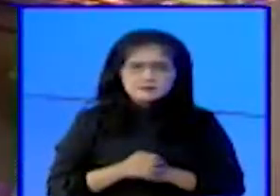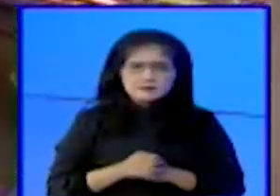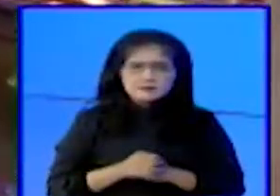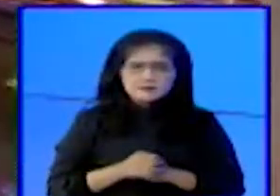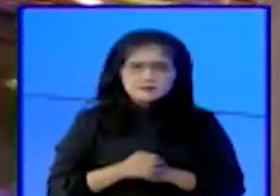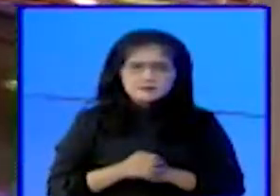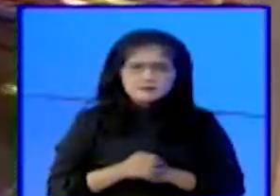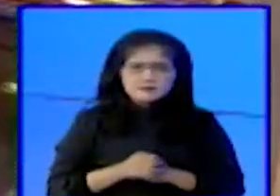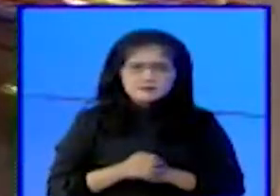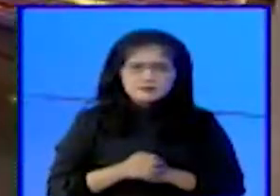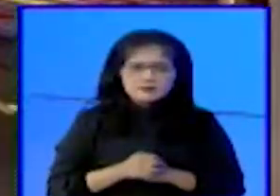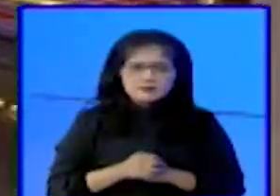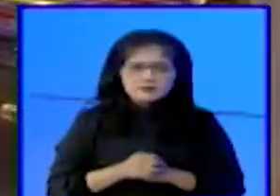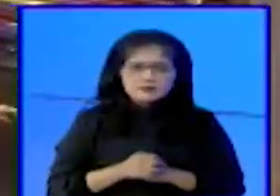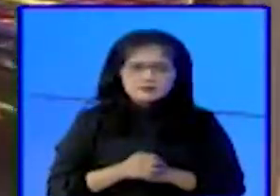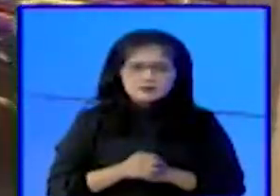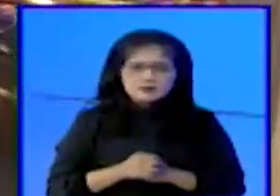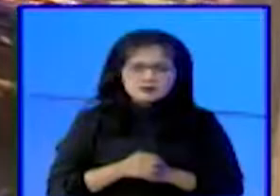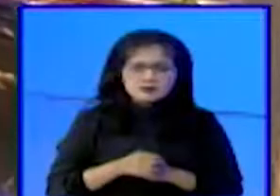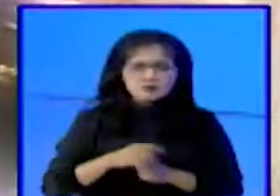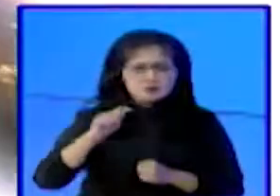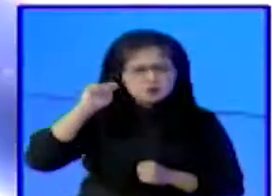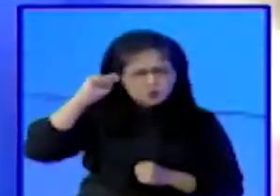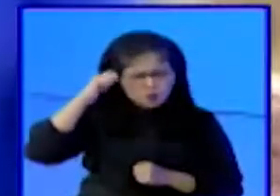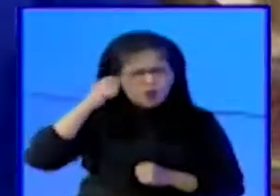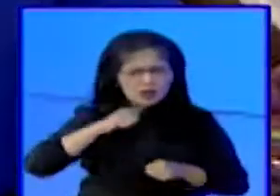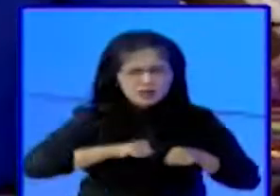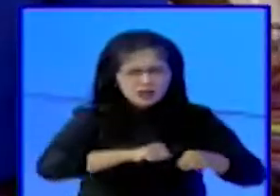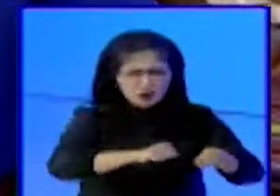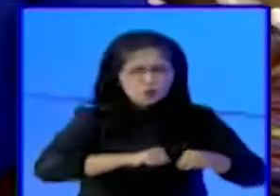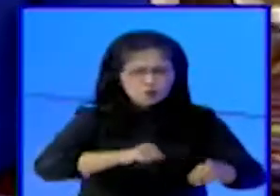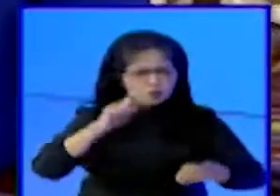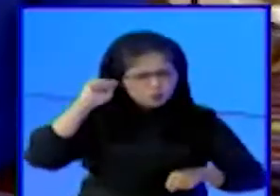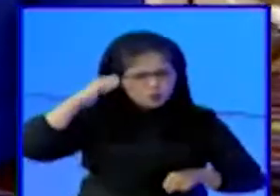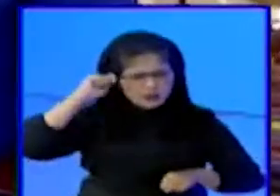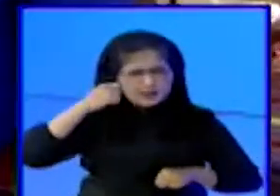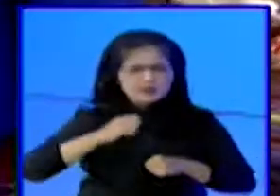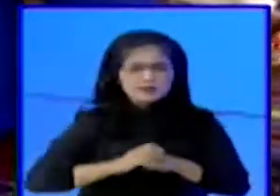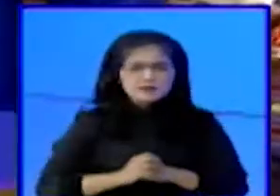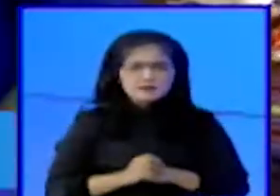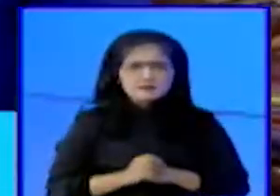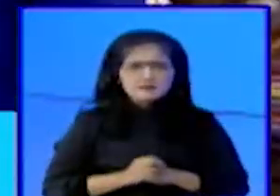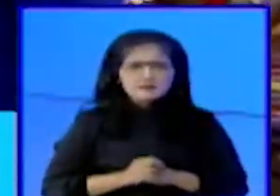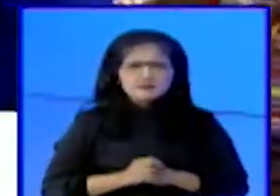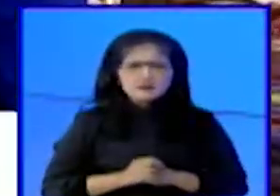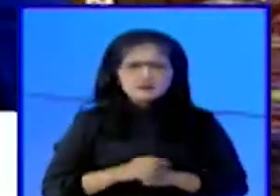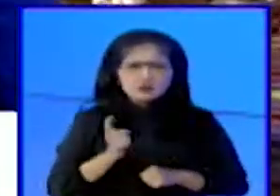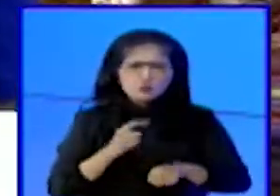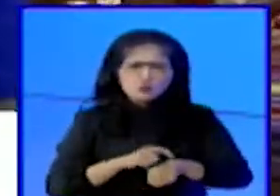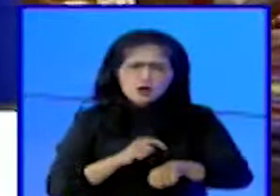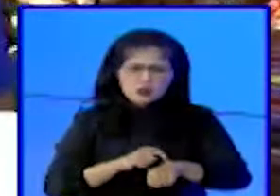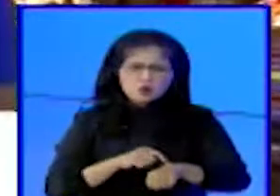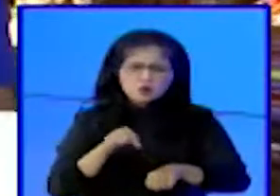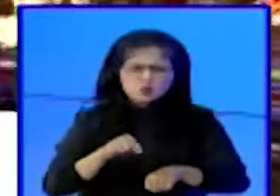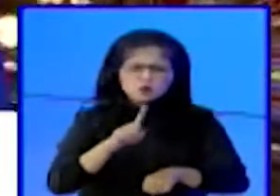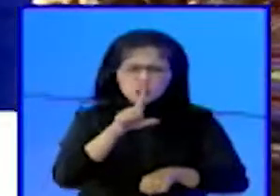Wah, ternyata tidak mudah. Ternyata tidak mudah membuat kain tenun seperti ini. Butuh waktu berbulan-bulan lamanya